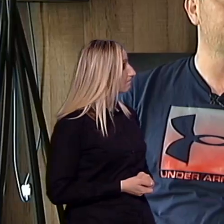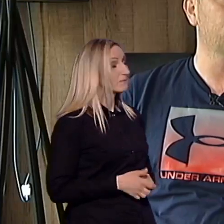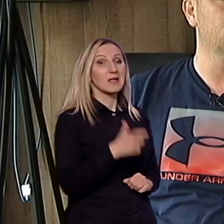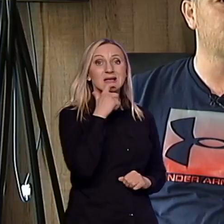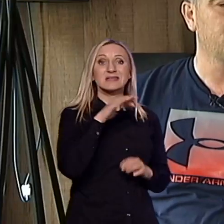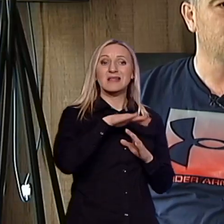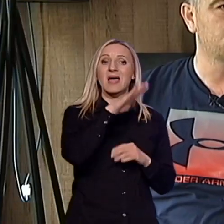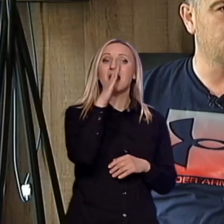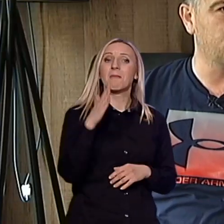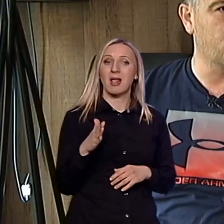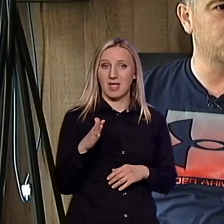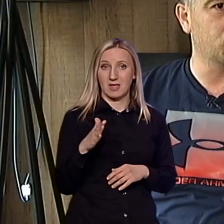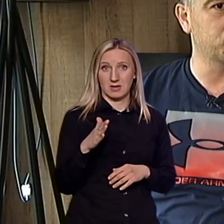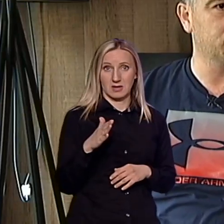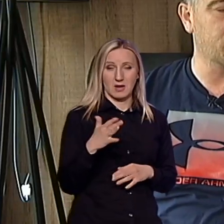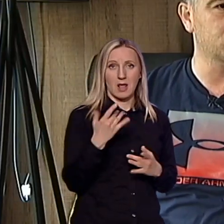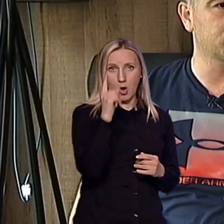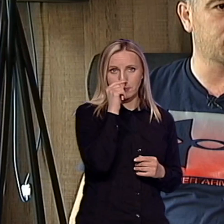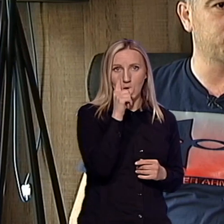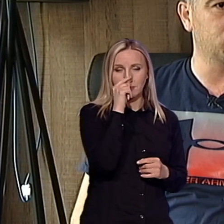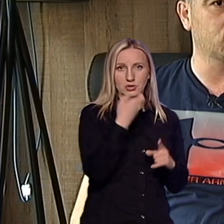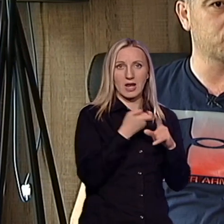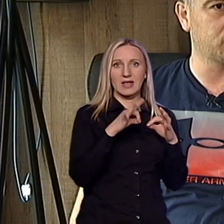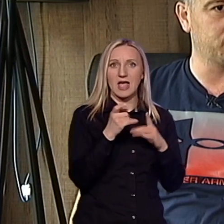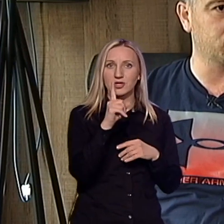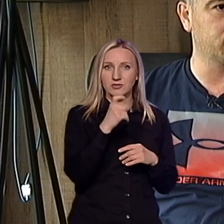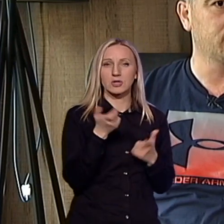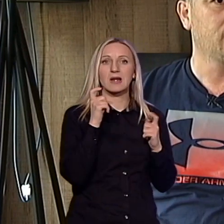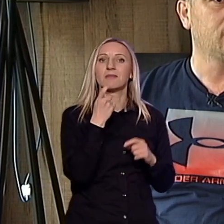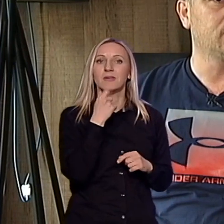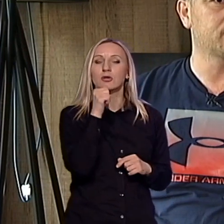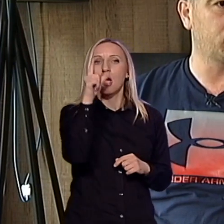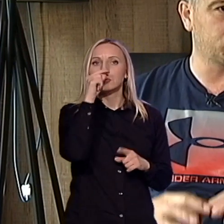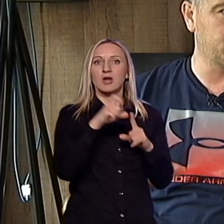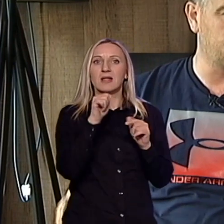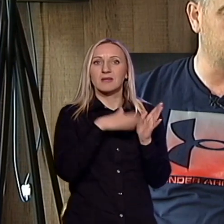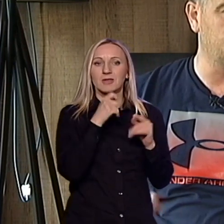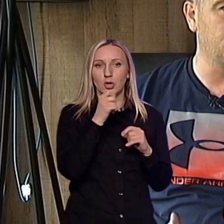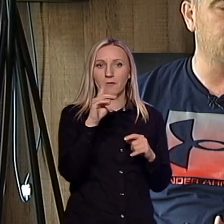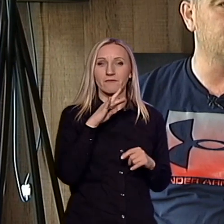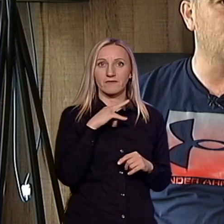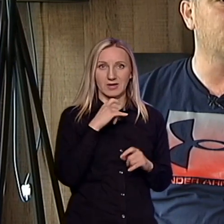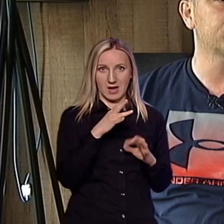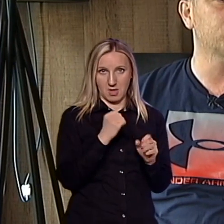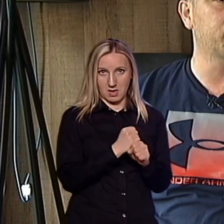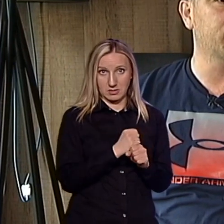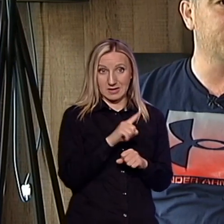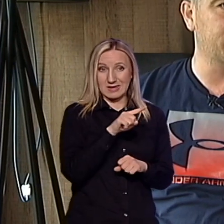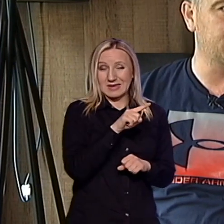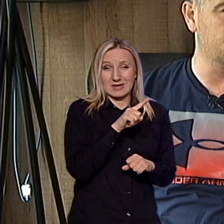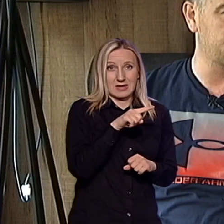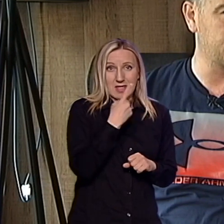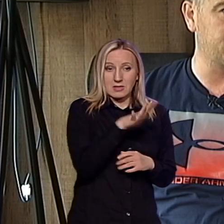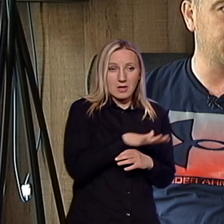Planina se proteže kroz nekoliko opština. Opština Knjaževac, grad Pirot, opština Dimitrovgrad. I na celoj toj teritoriji nijedna lokalna samouprava